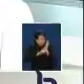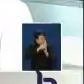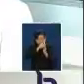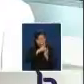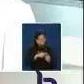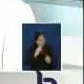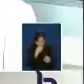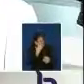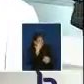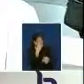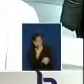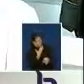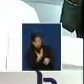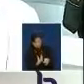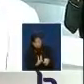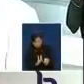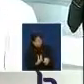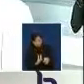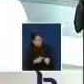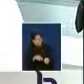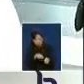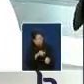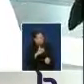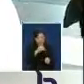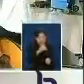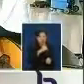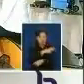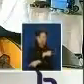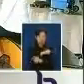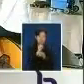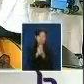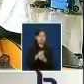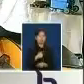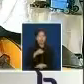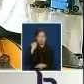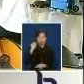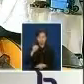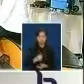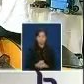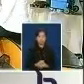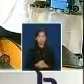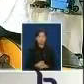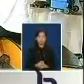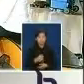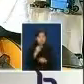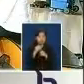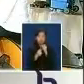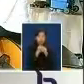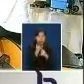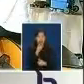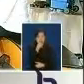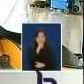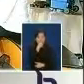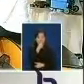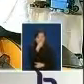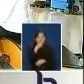าไปต้องมาพบหมอแล้วล่ะ มาพบหมอซะ แล้วครับแต่คราวนี้เมื่อกี้เราคุยกันต่อคือเรื่องของโรคไข้หวัดปีนี้เป็นยังไงบ้าง